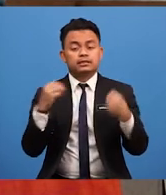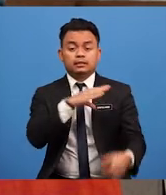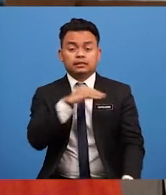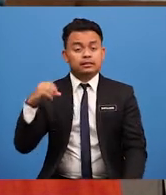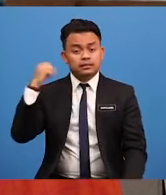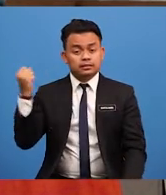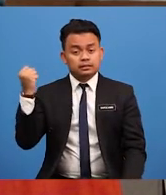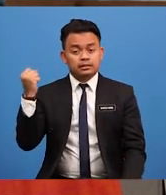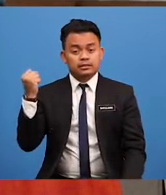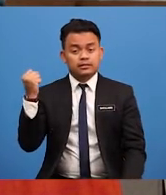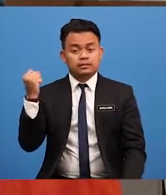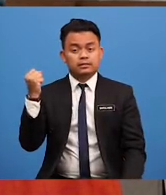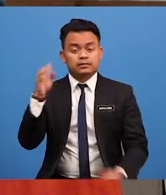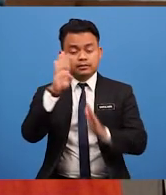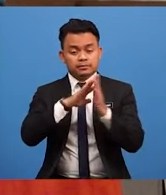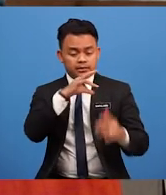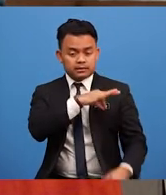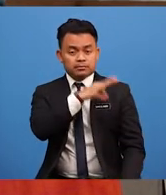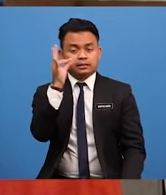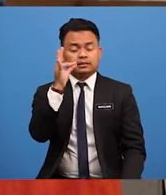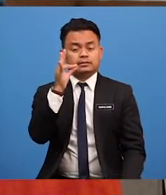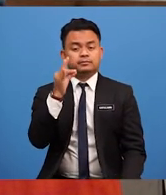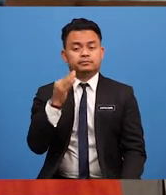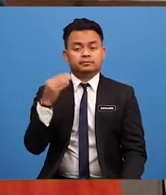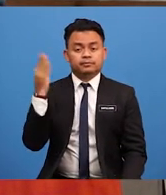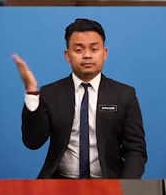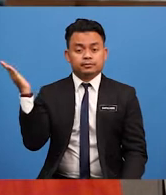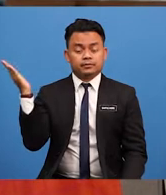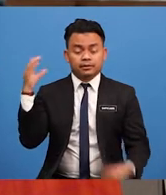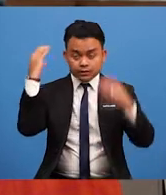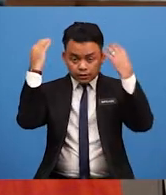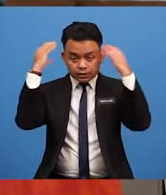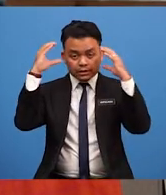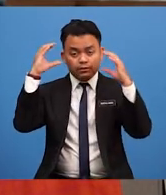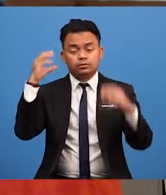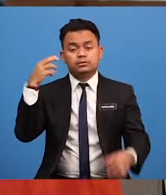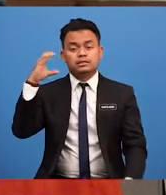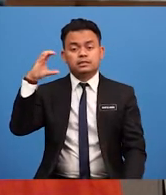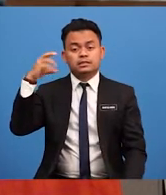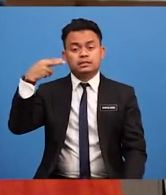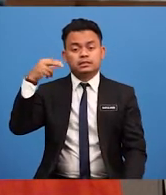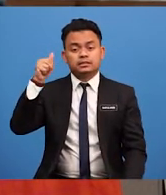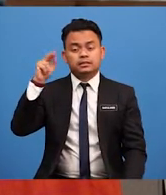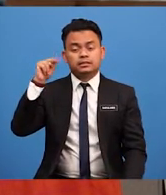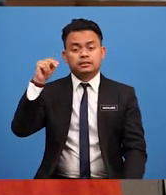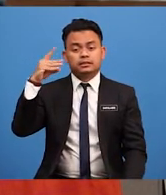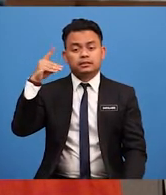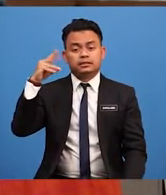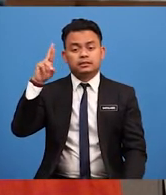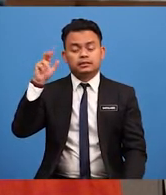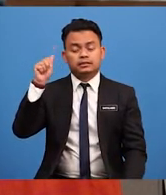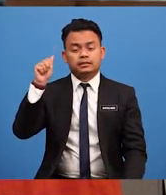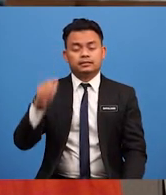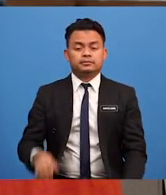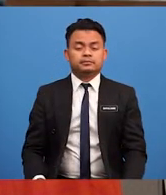bersemangat. Saya, Cikgu Chandra, anak lelaki Madya Legam, merupakan guru kemahiran